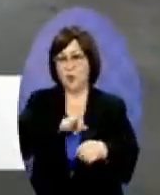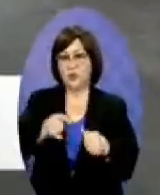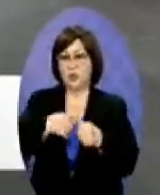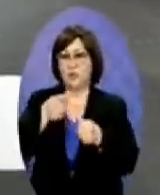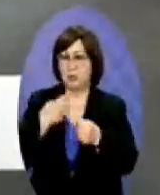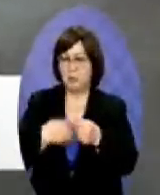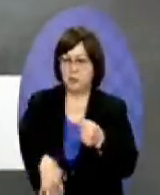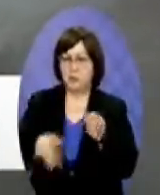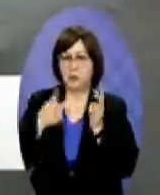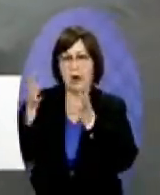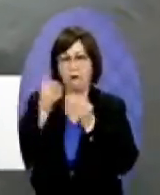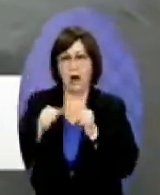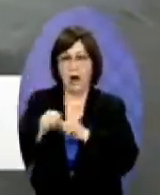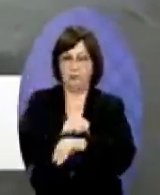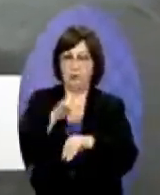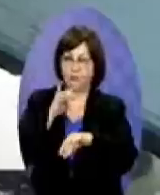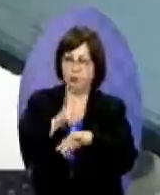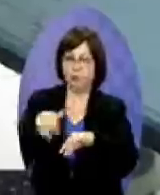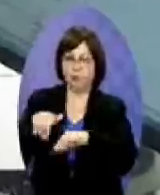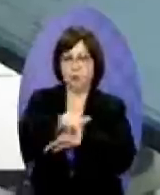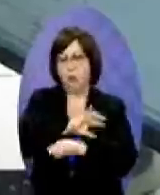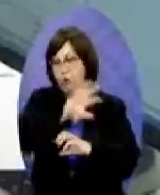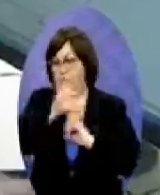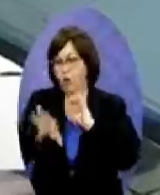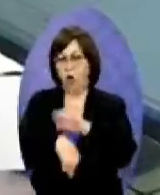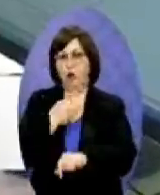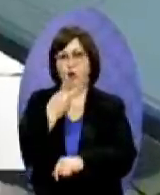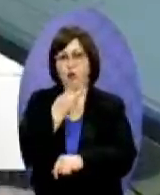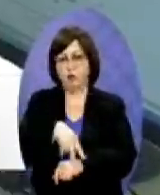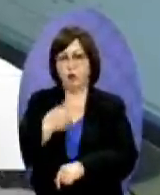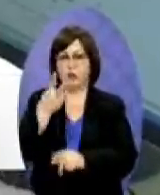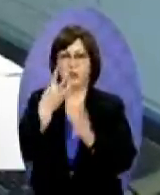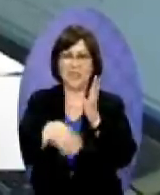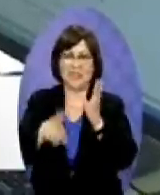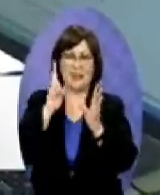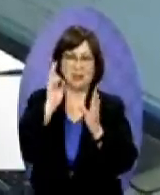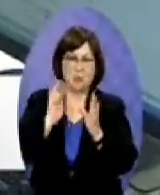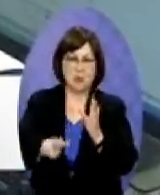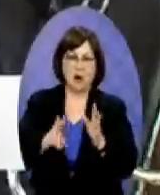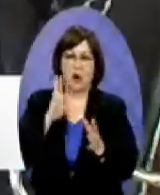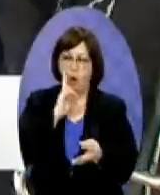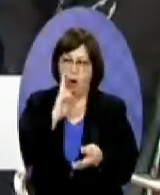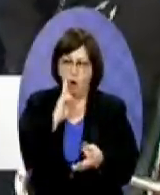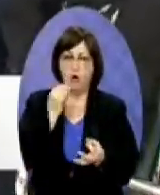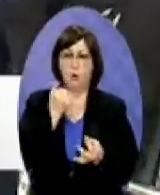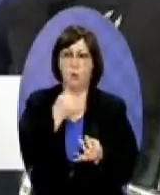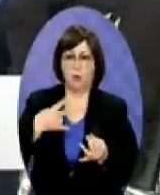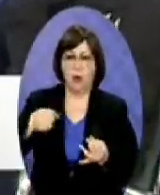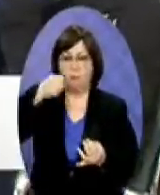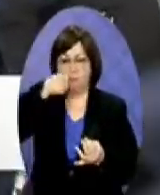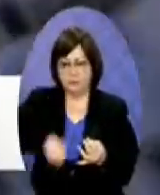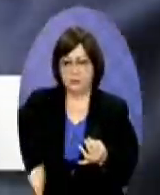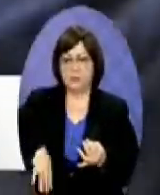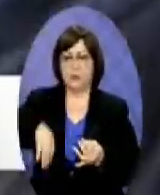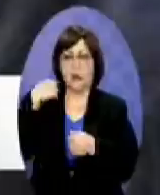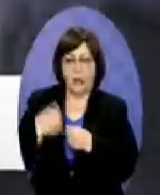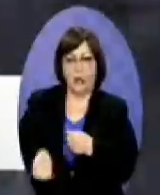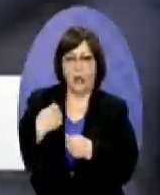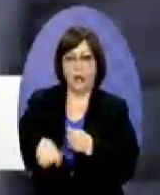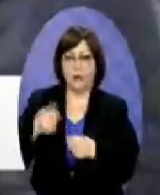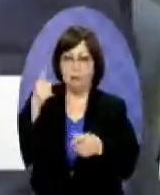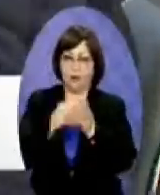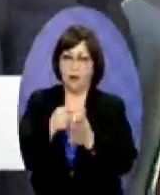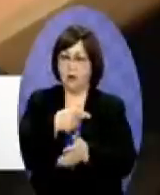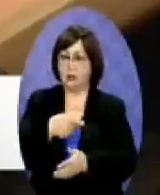төв дүүрэг ороход дунджаар 2-290 км зам туулж, унаа, хоол, байр, бусад зардал 1,250,000 орчим